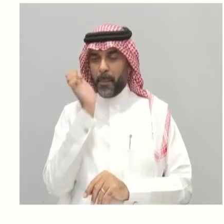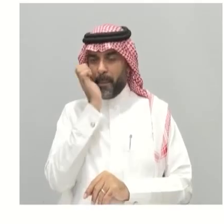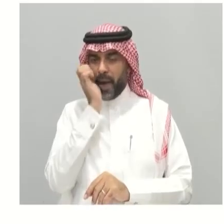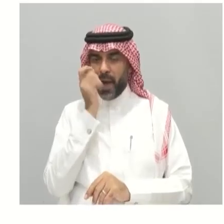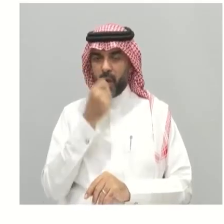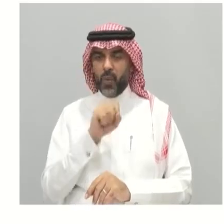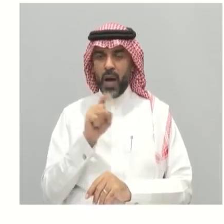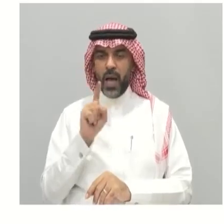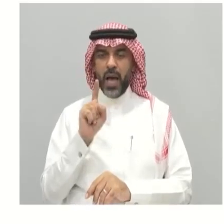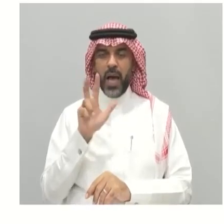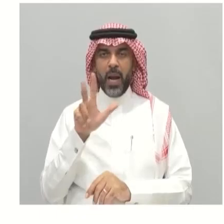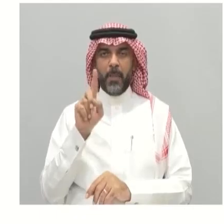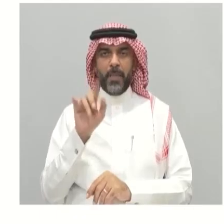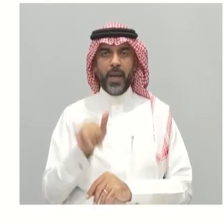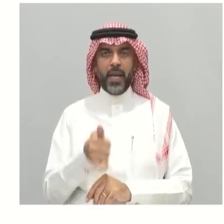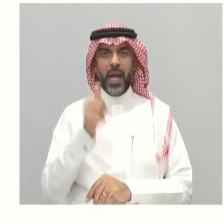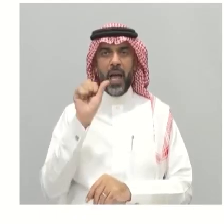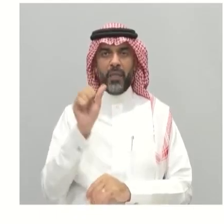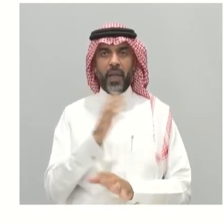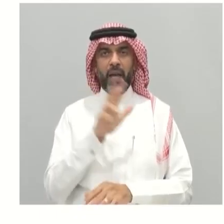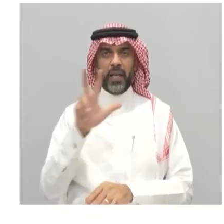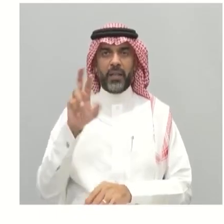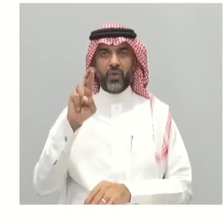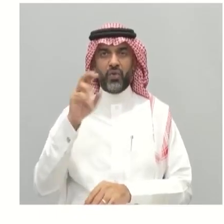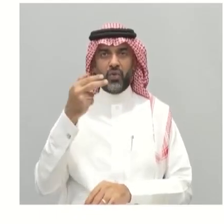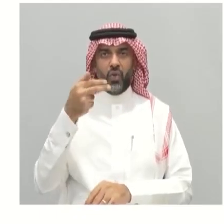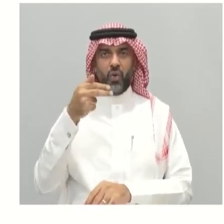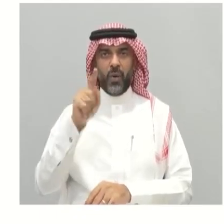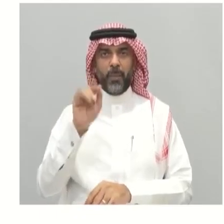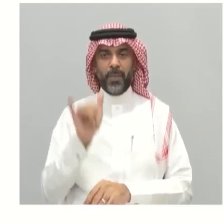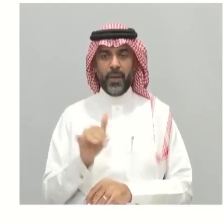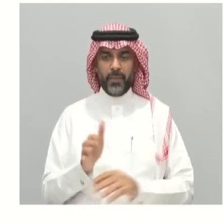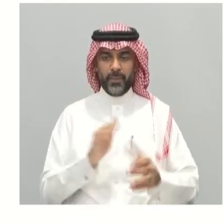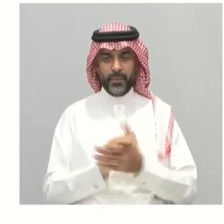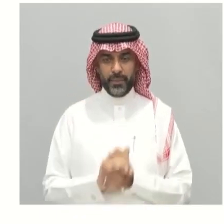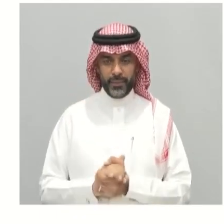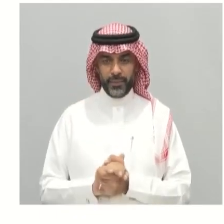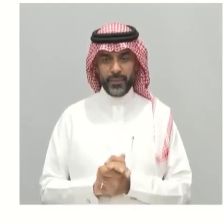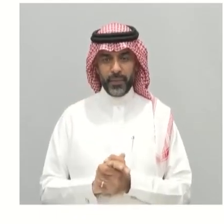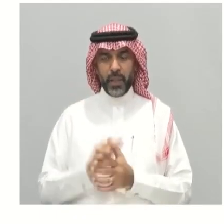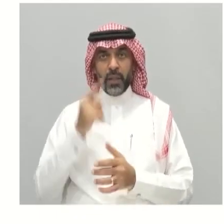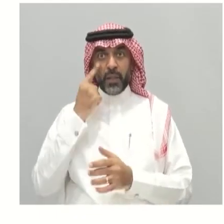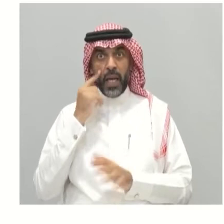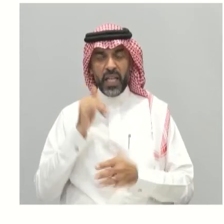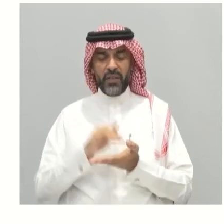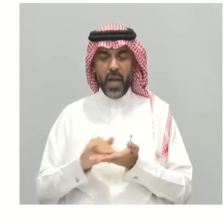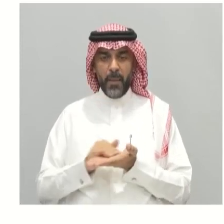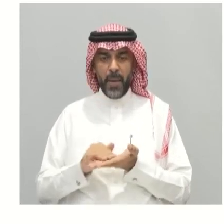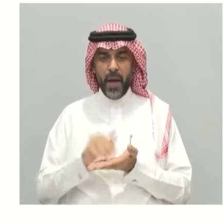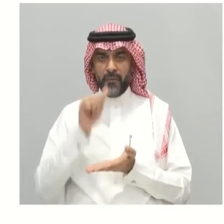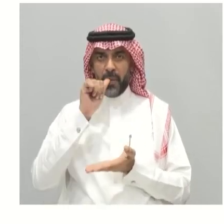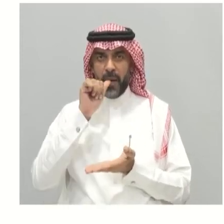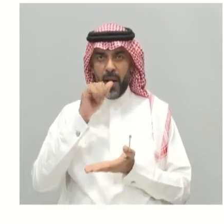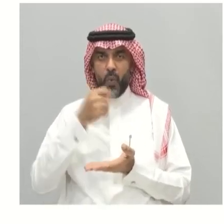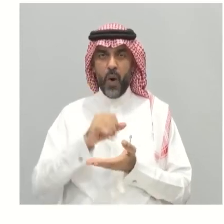في الماء وايضا الاماكن الرطبه اما التغذيه تحصل على غذائها من مخلوقات